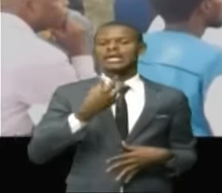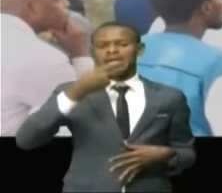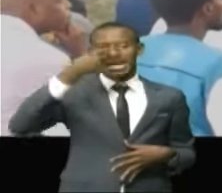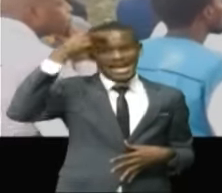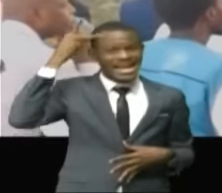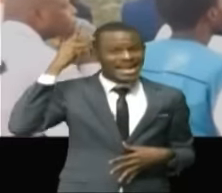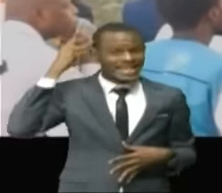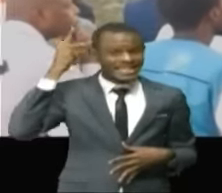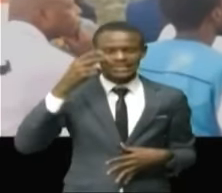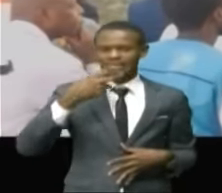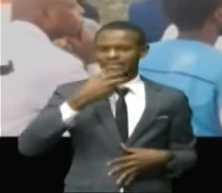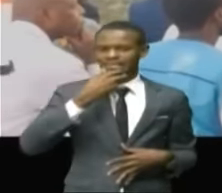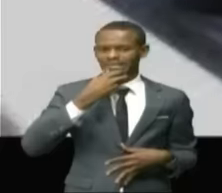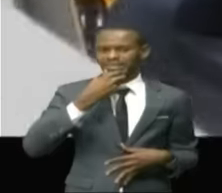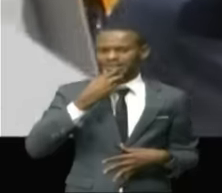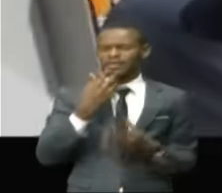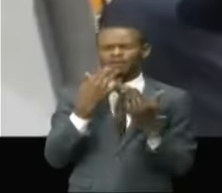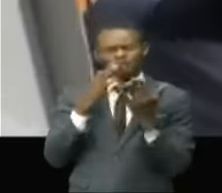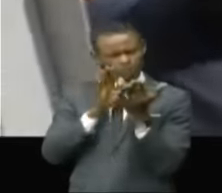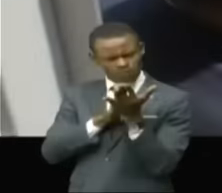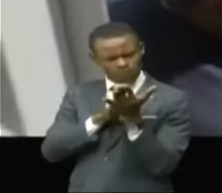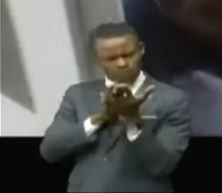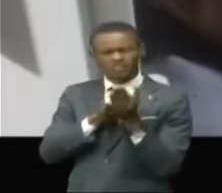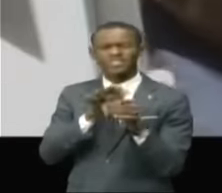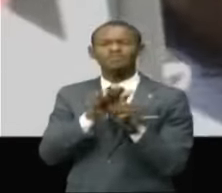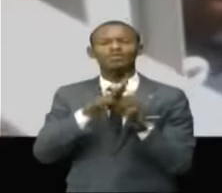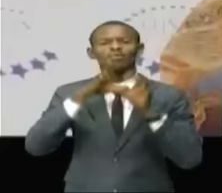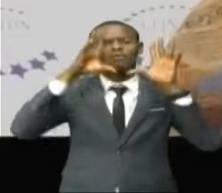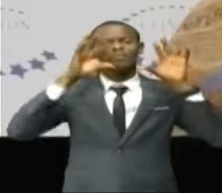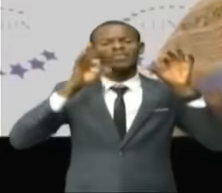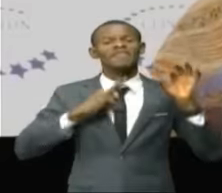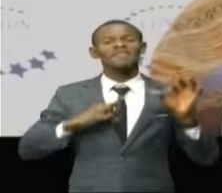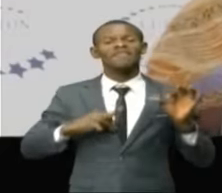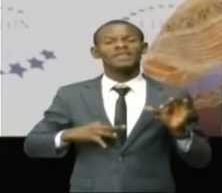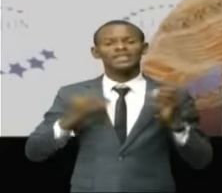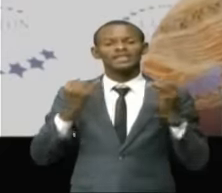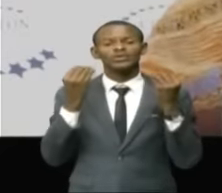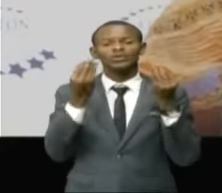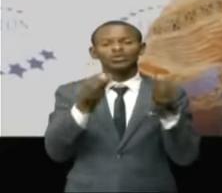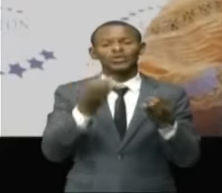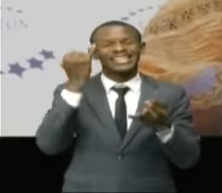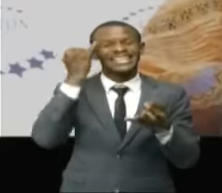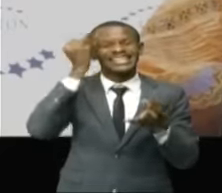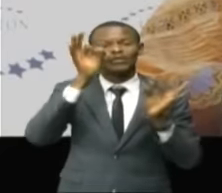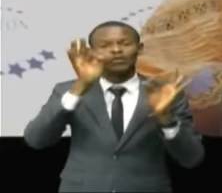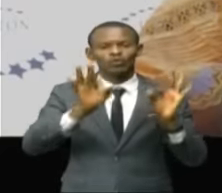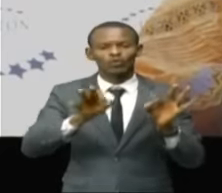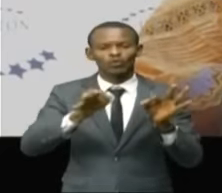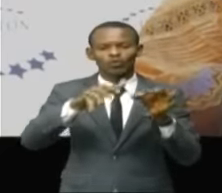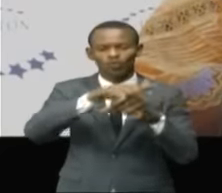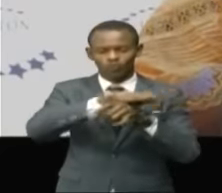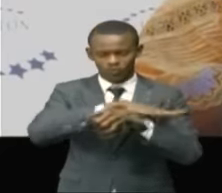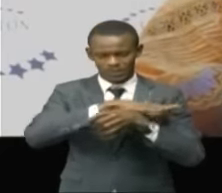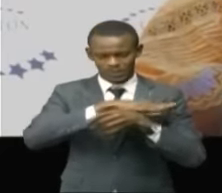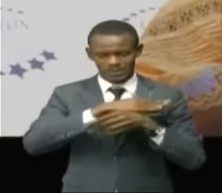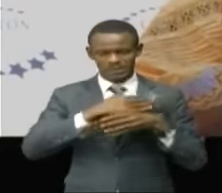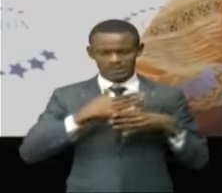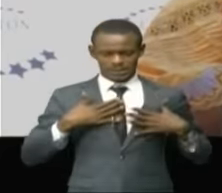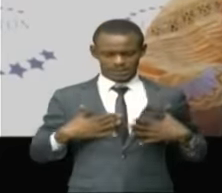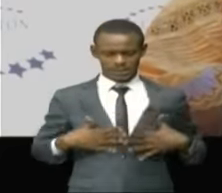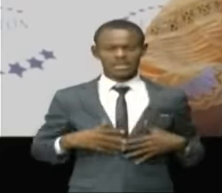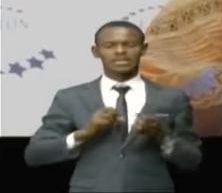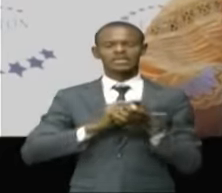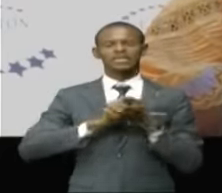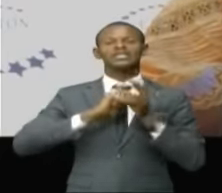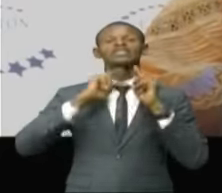couverture santé universelle qui a ouvert la voie à cette usine. L'inauguration de cette usine permet la création d'emplois par sa